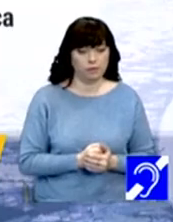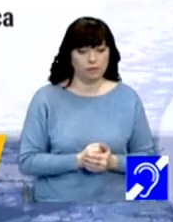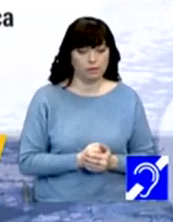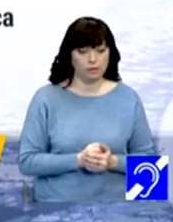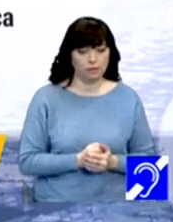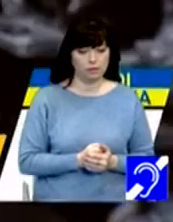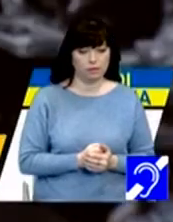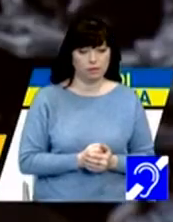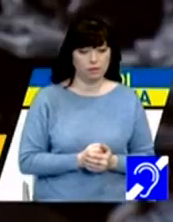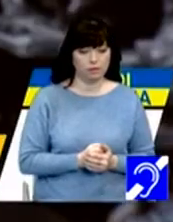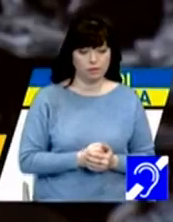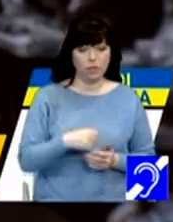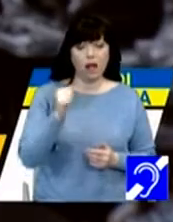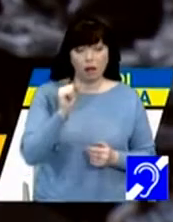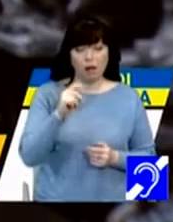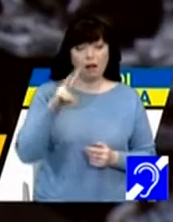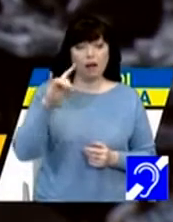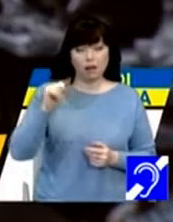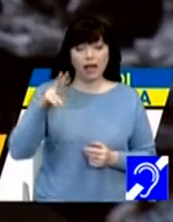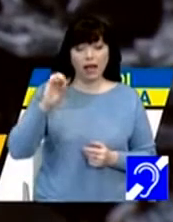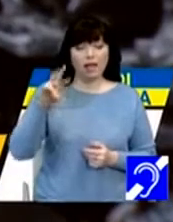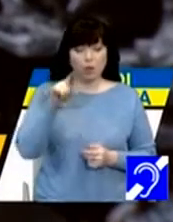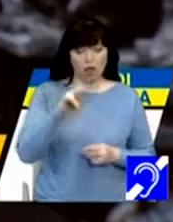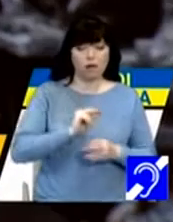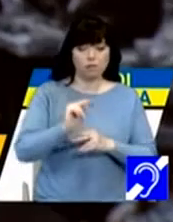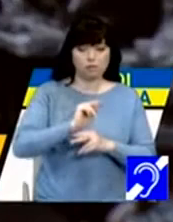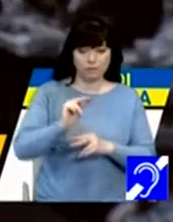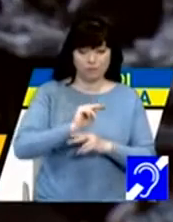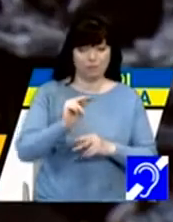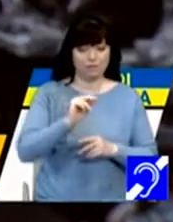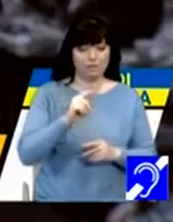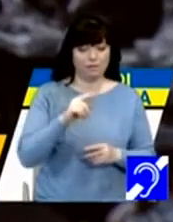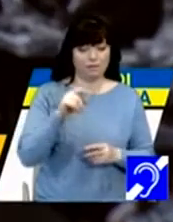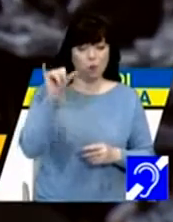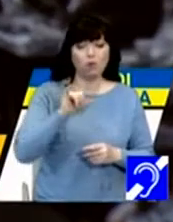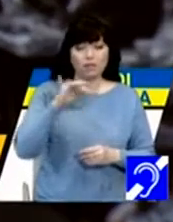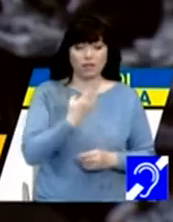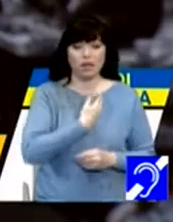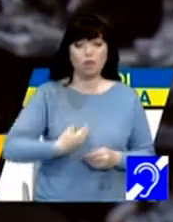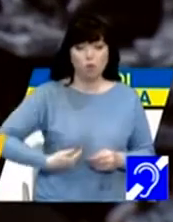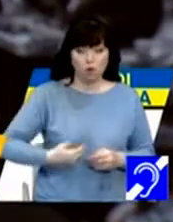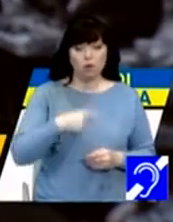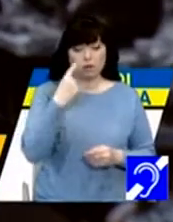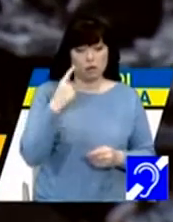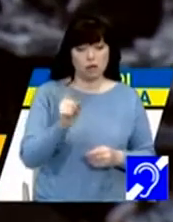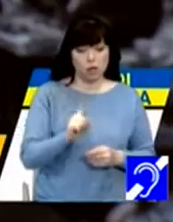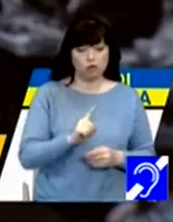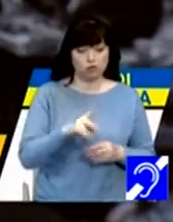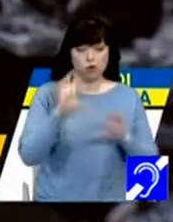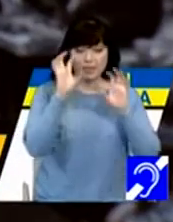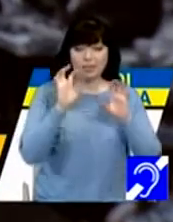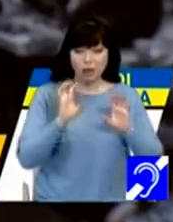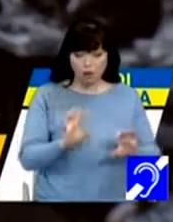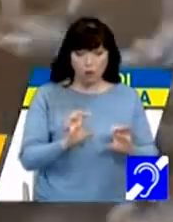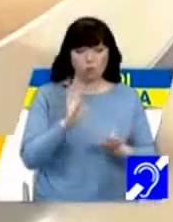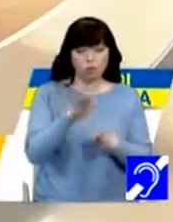ziarului La Republica. Carmen Achimescu, lector universitar la Facultatea de Drept de la Universitatea București, a explicat la TVR că legea va